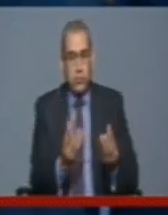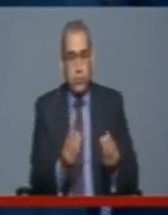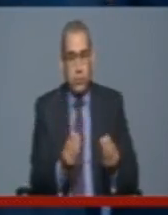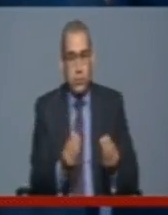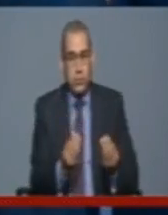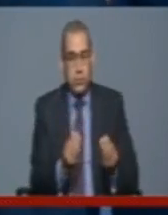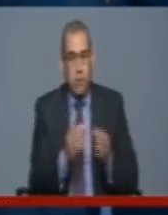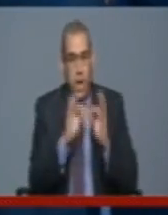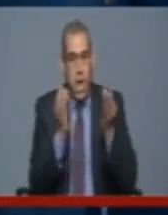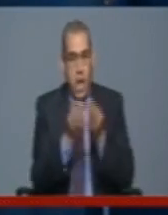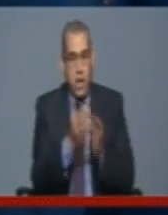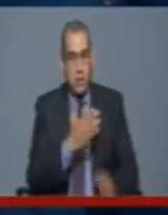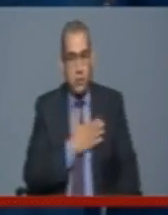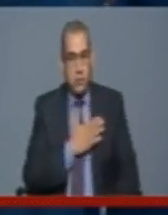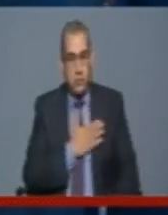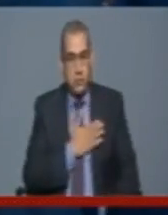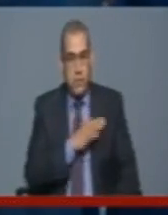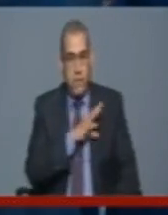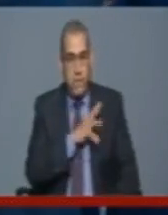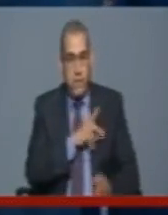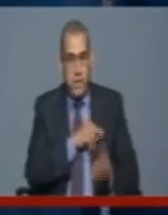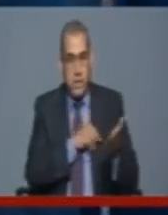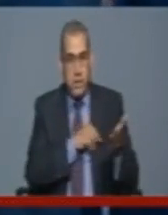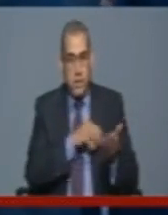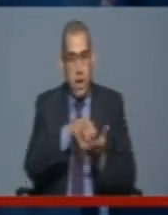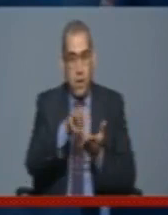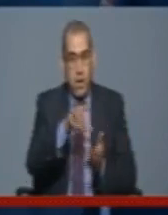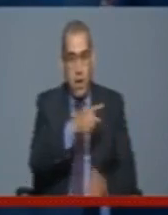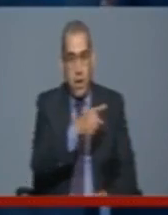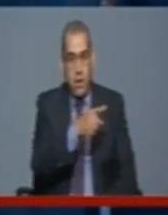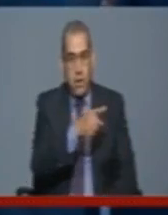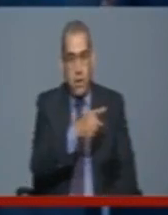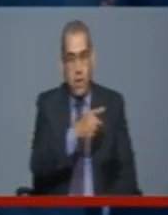اهلنا في فلسطين في القطاع.